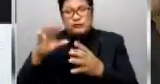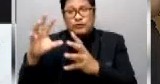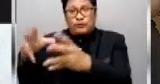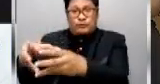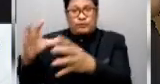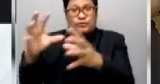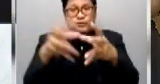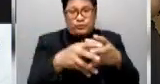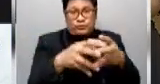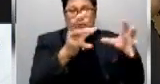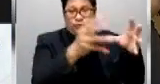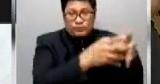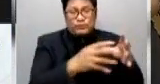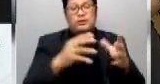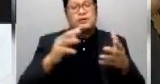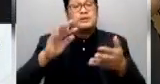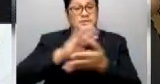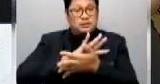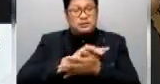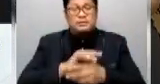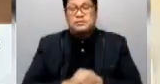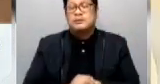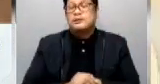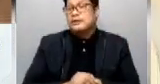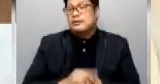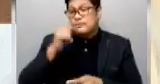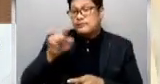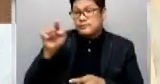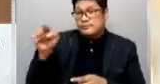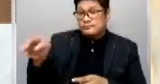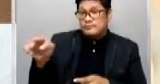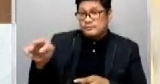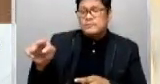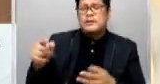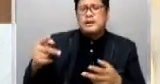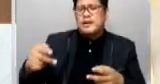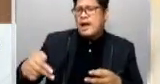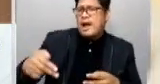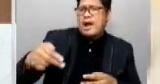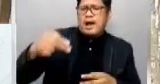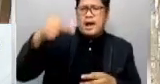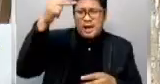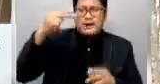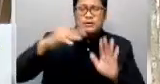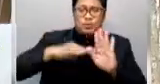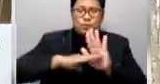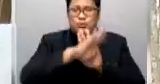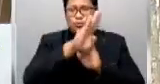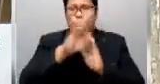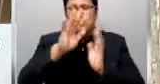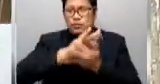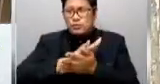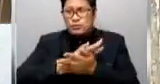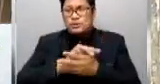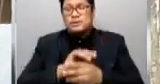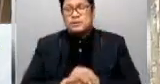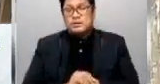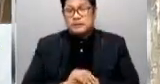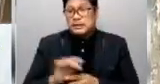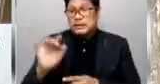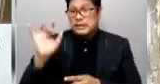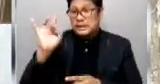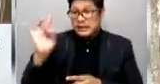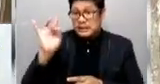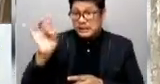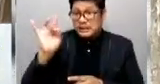Ayon sa Quezon City Epidemiology and Surveillance Unit, pataas ang COVID-19 cases. Mula sa 80 na daily average noong